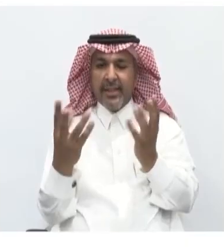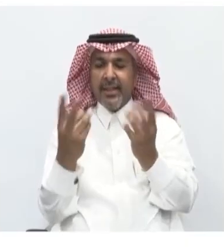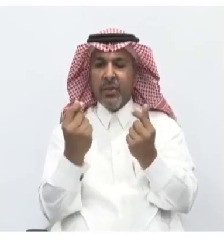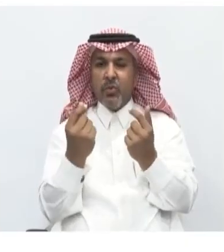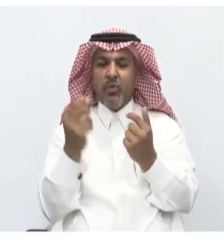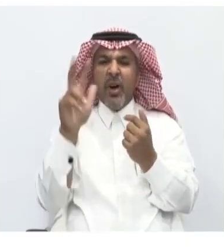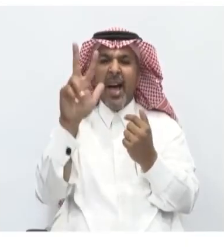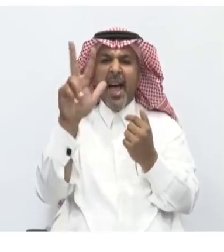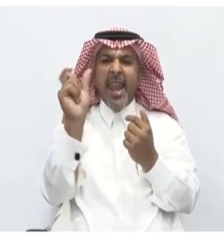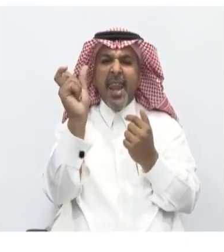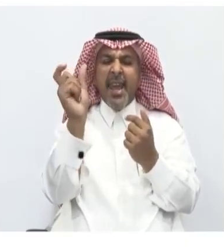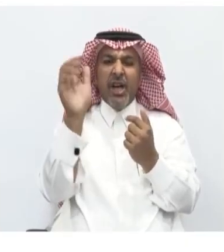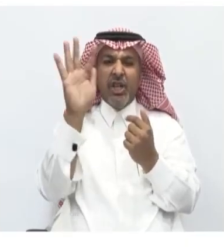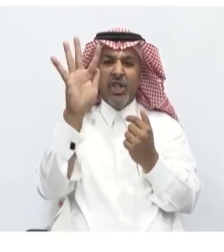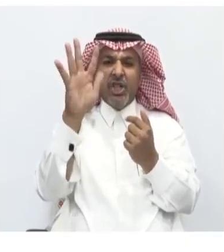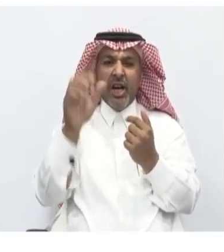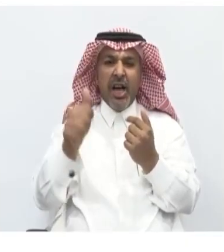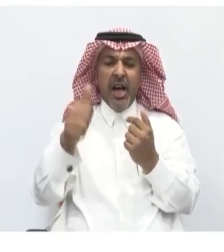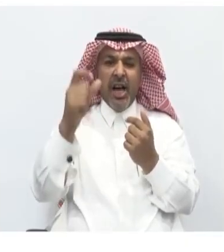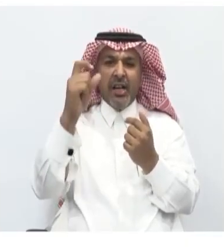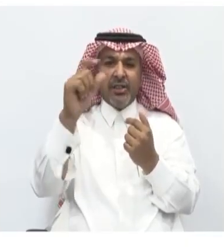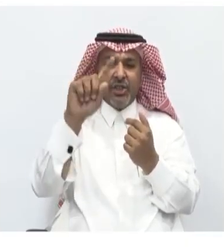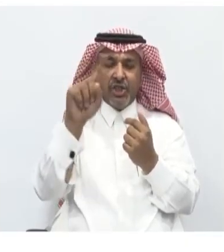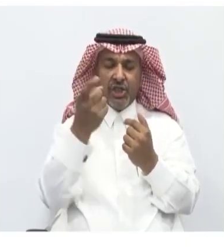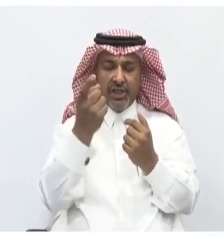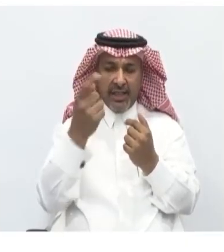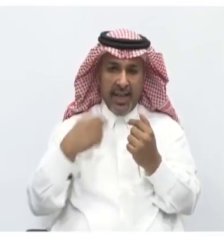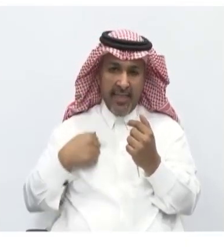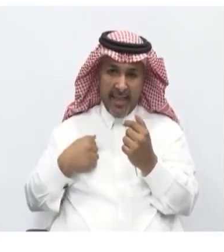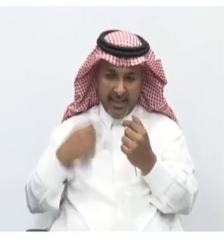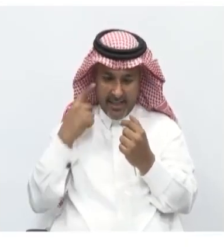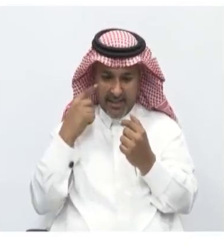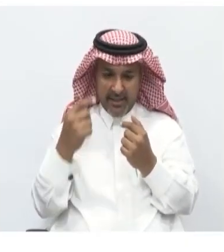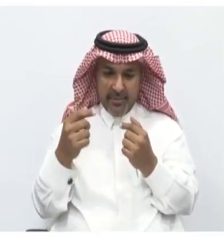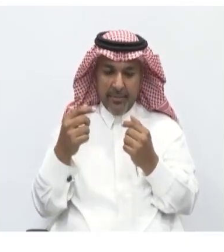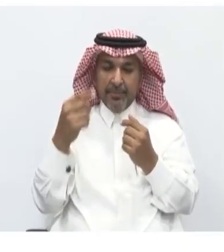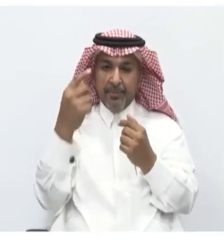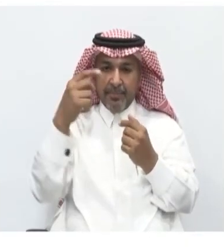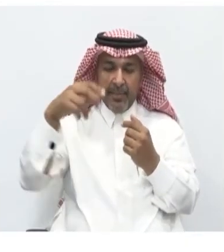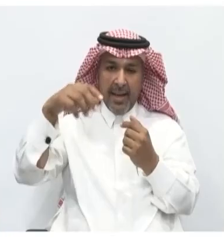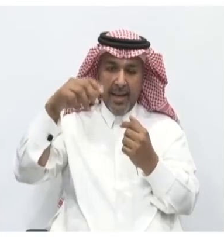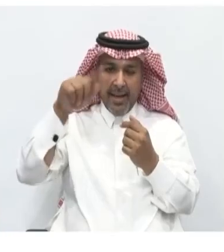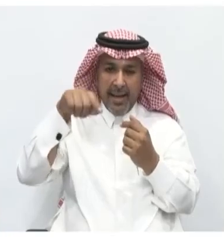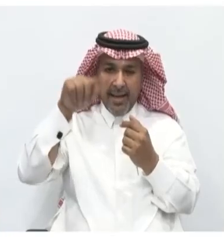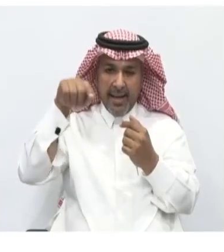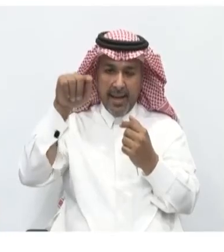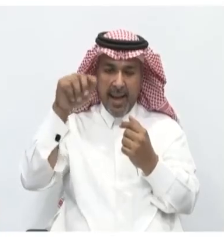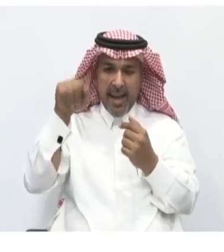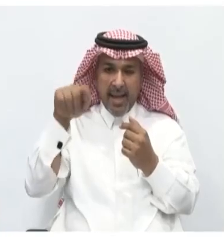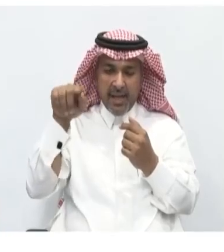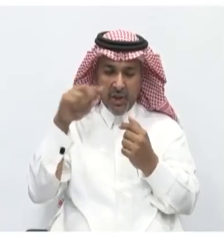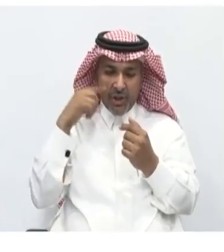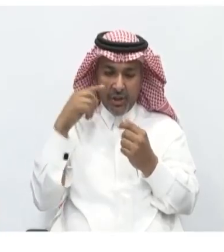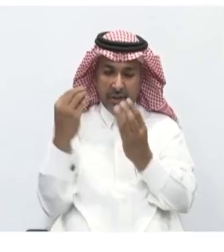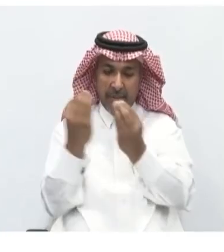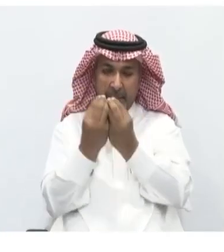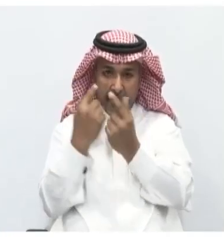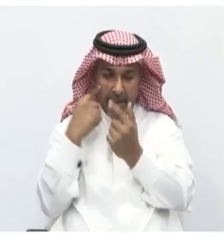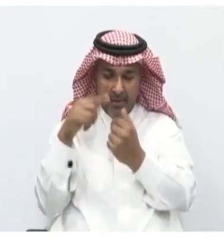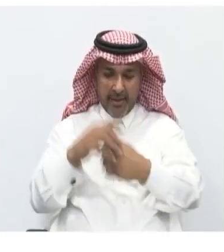مطلوب عدد الجسيمات اذا واحد عدد الجسيمات سنقول لم يكتب هنا رقم اذا واحد واحد